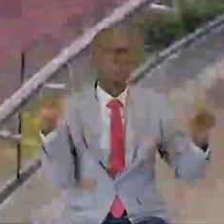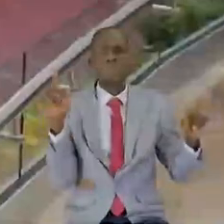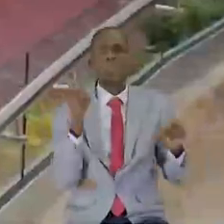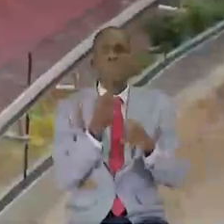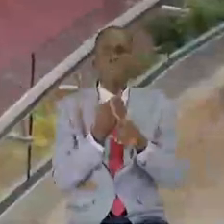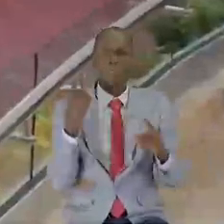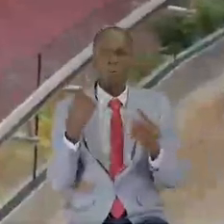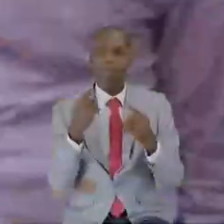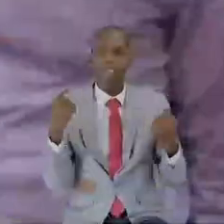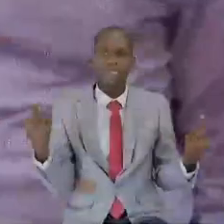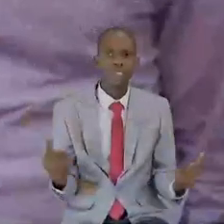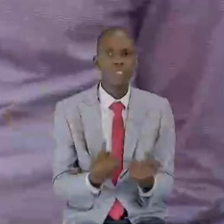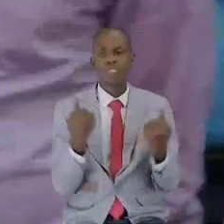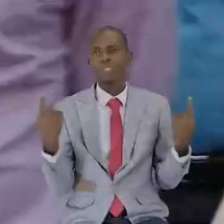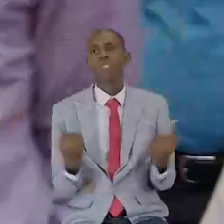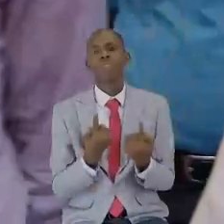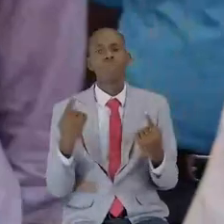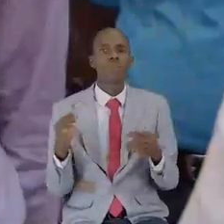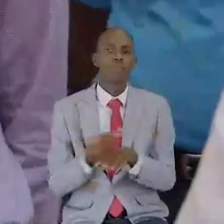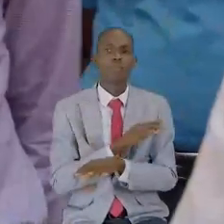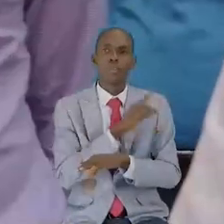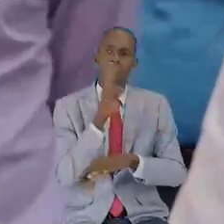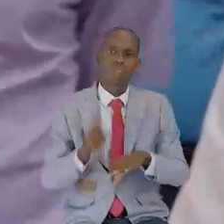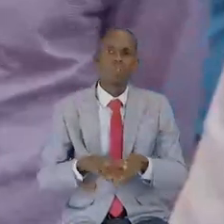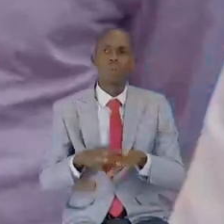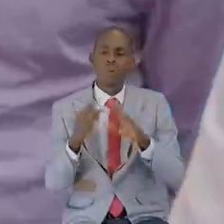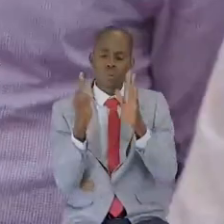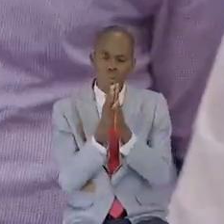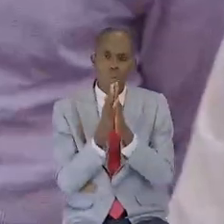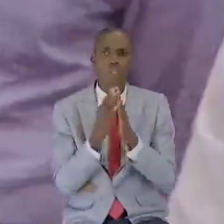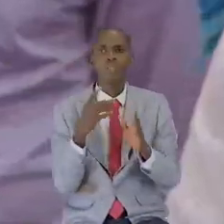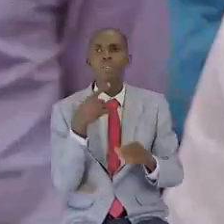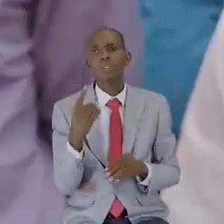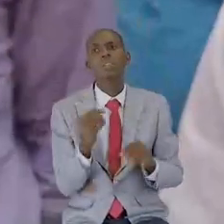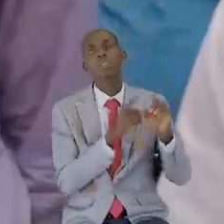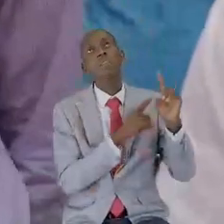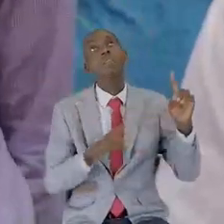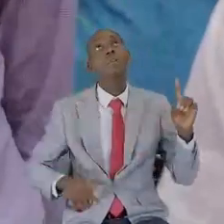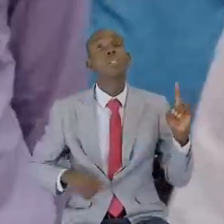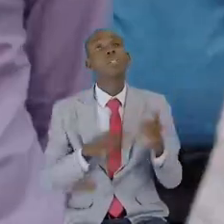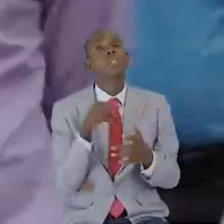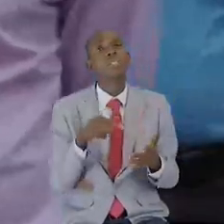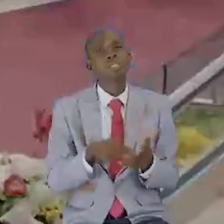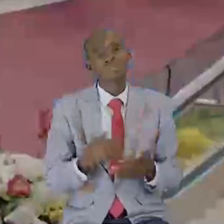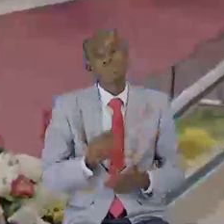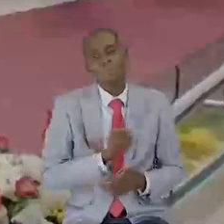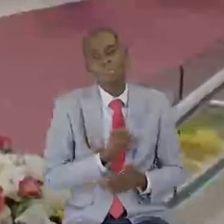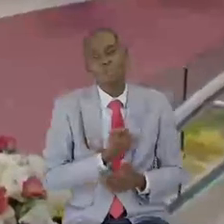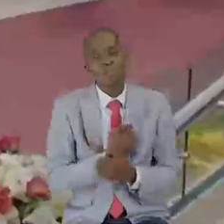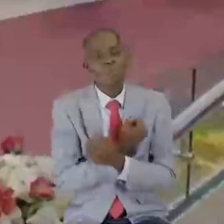de la nature pécheresse. Parle au Seigneur. Dis, Seigneur, cet amour de soi, cet apitoiement de